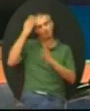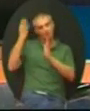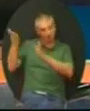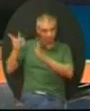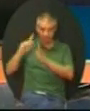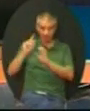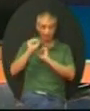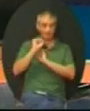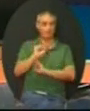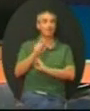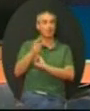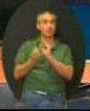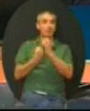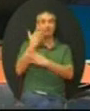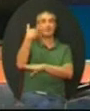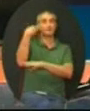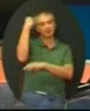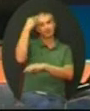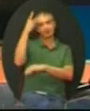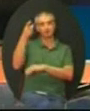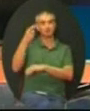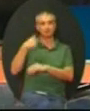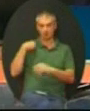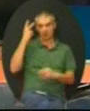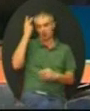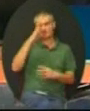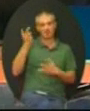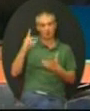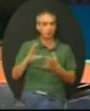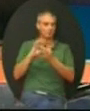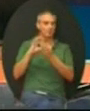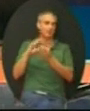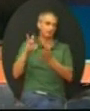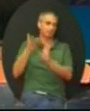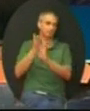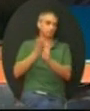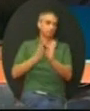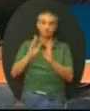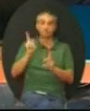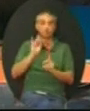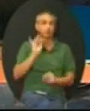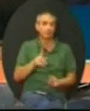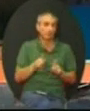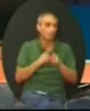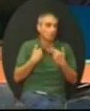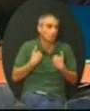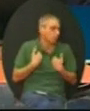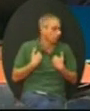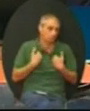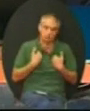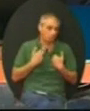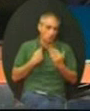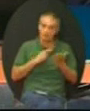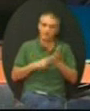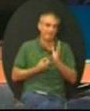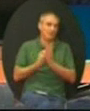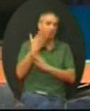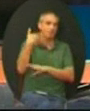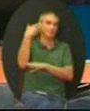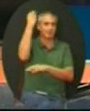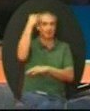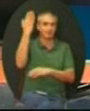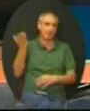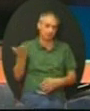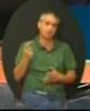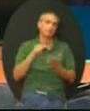ומי שבעד הקמת מדינת פלסטין, אני יכול להבין איך הוא מתחבר למקום הזה. מי שמתנגד לזה, כמוני, לא מתכוון להקים את מדינת פלסטין,